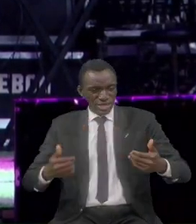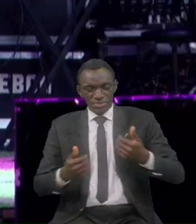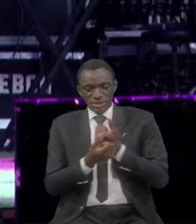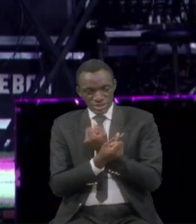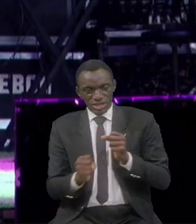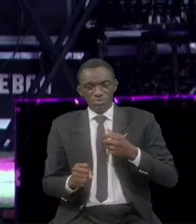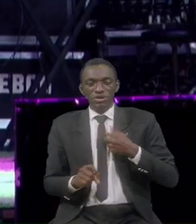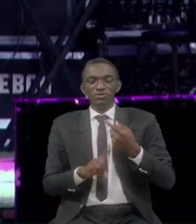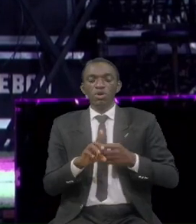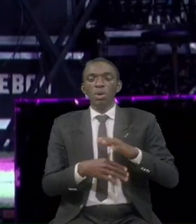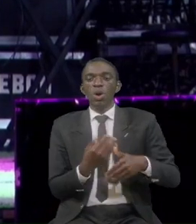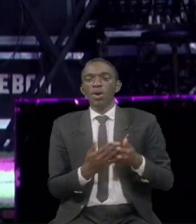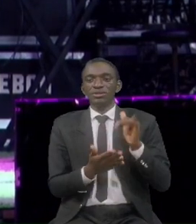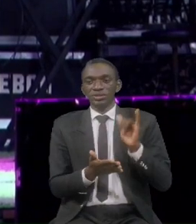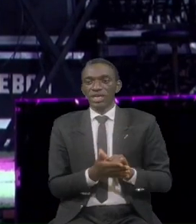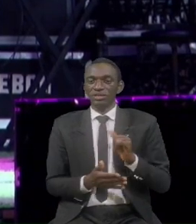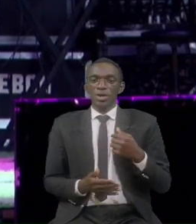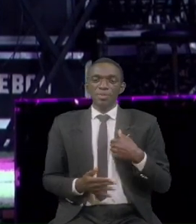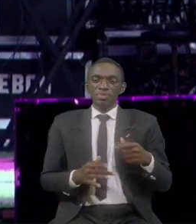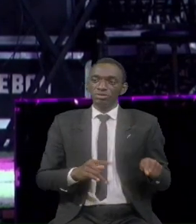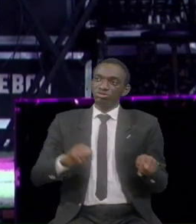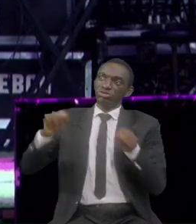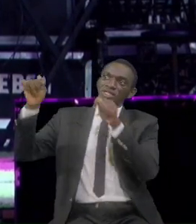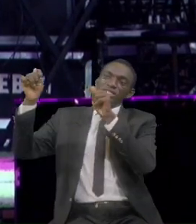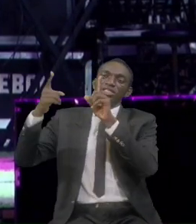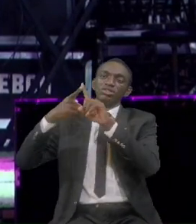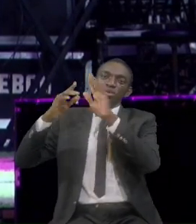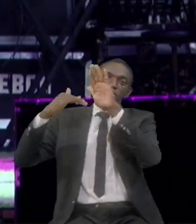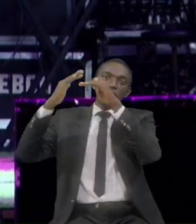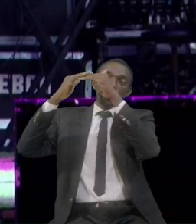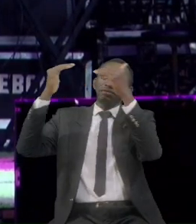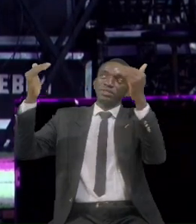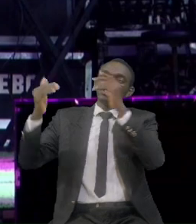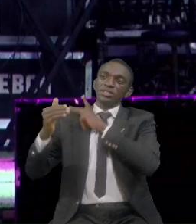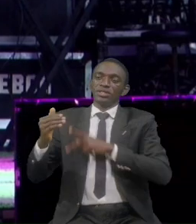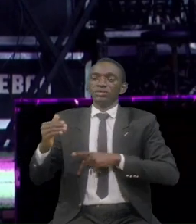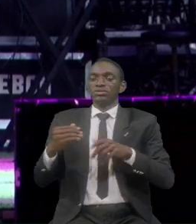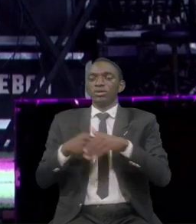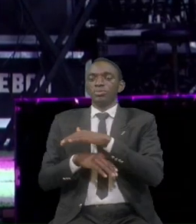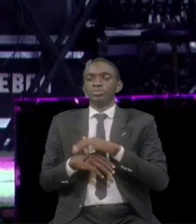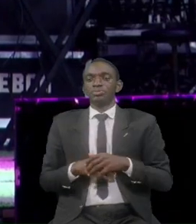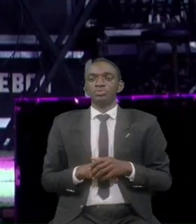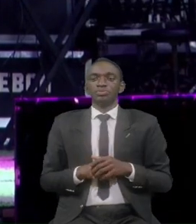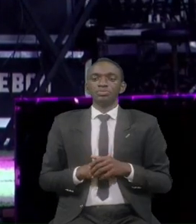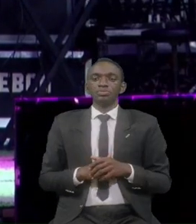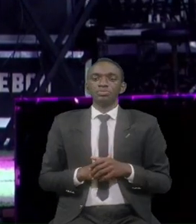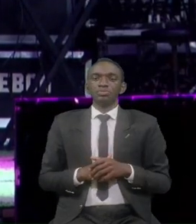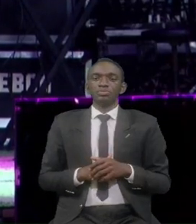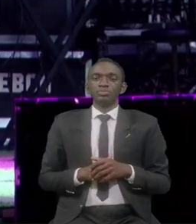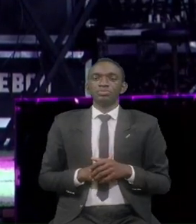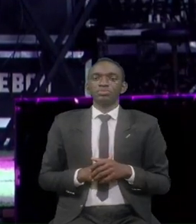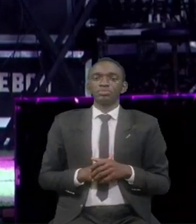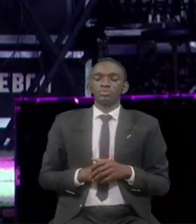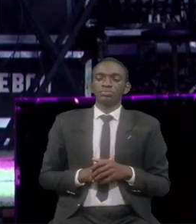Because you are translated into His heavenly kingdom. Tungod kay gibali na ka sa Ginoo dito sa langit nun nga gingharian.